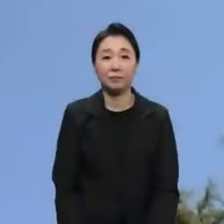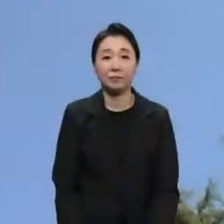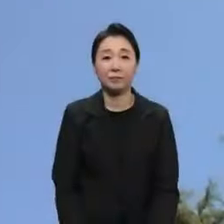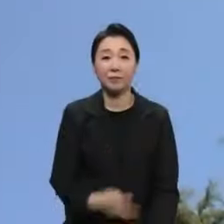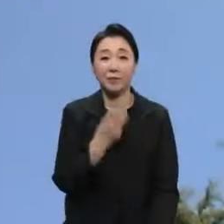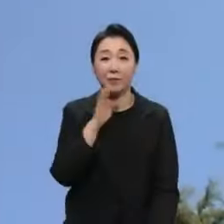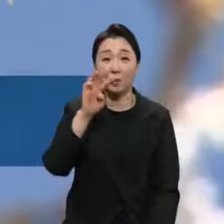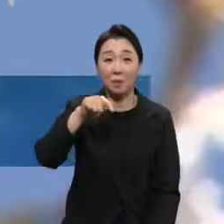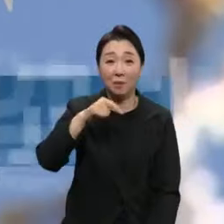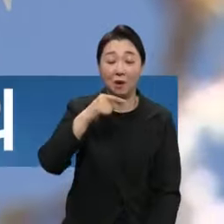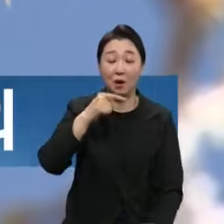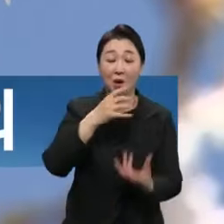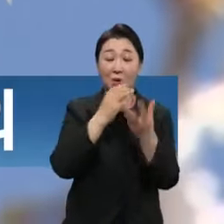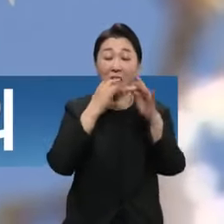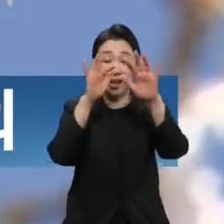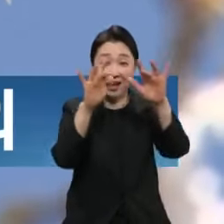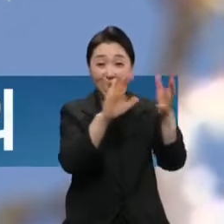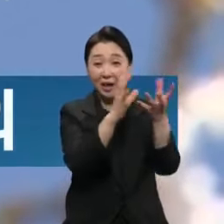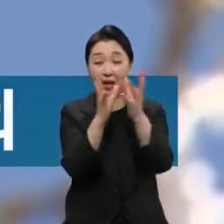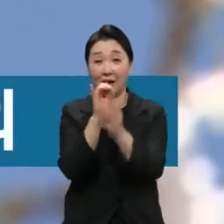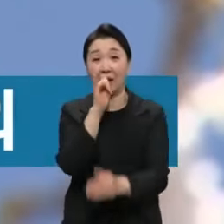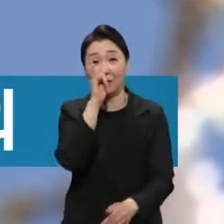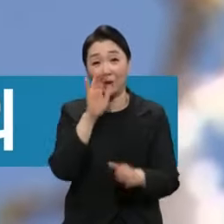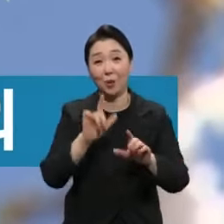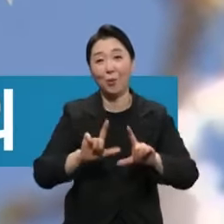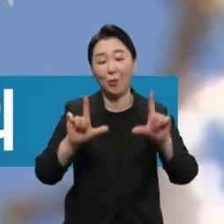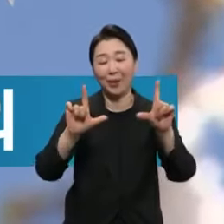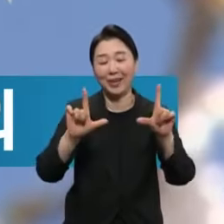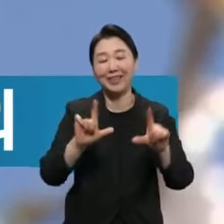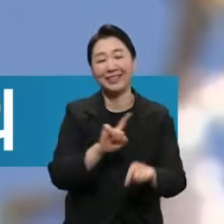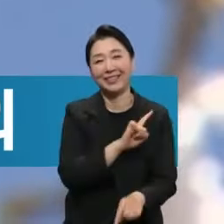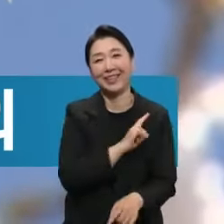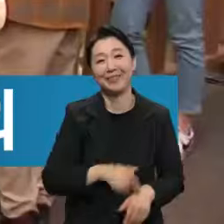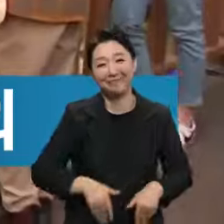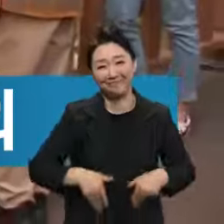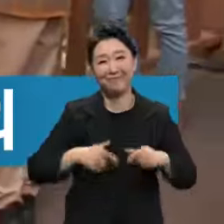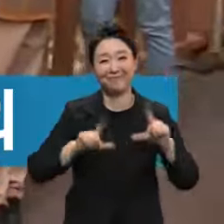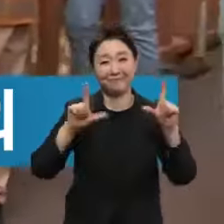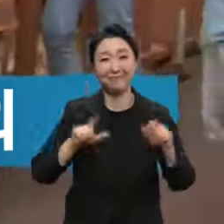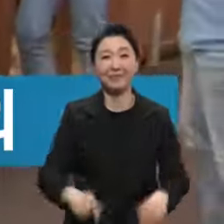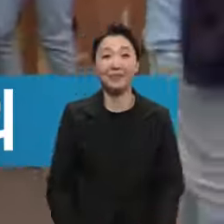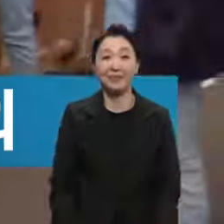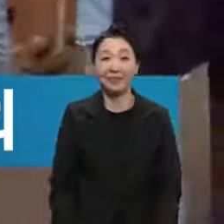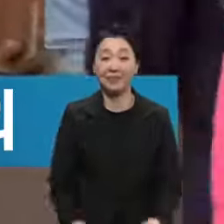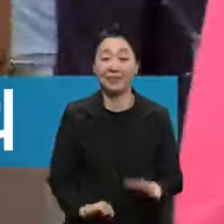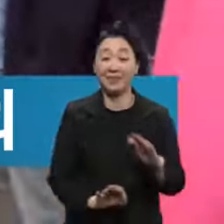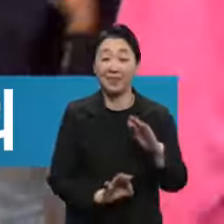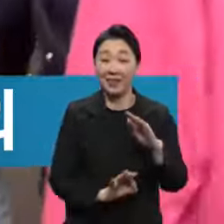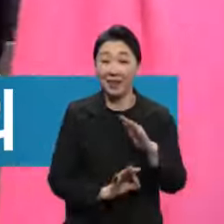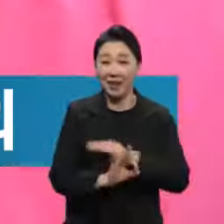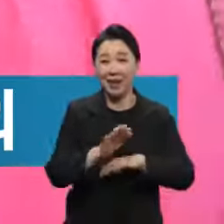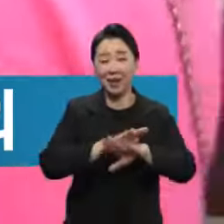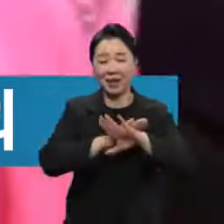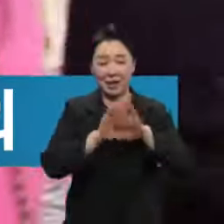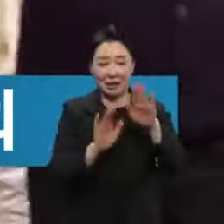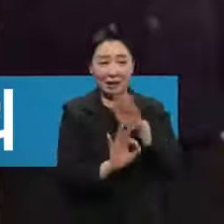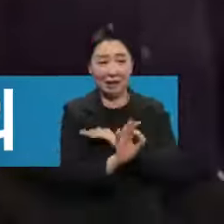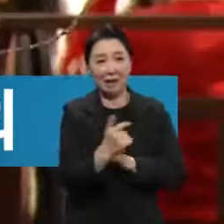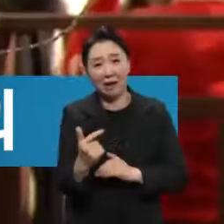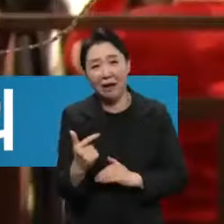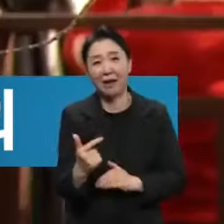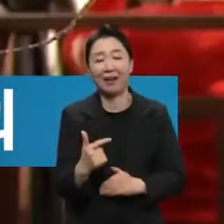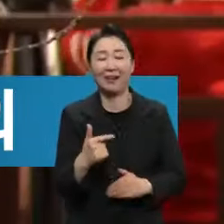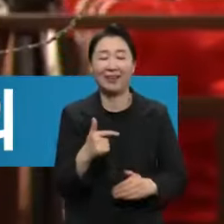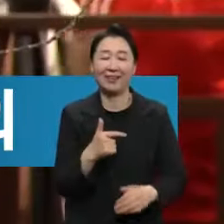서울에 벚꽃이 피기 시작한 가운데 오늘은 올해 들어 가장 따뜻한 날이 되겠습니다. 아침과 낮의 기온 차이가 큰 만큼